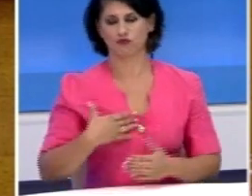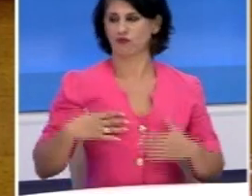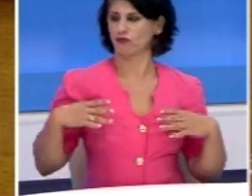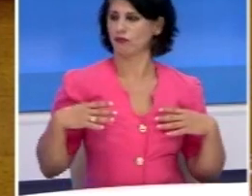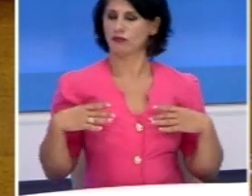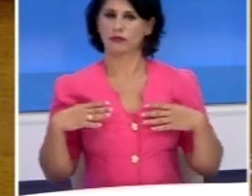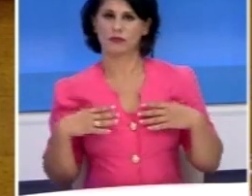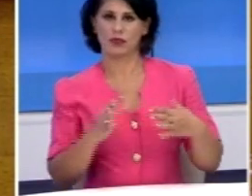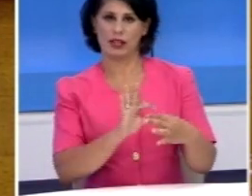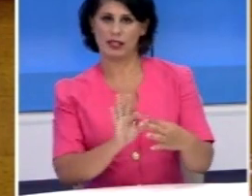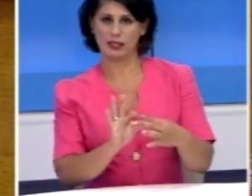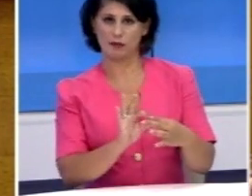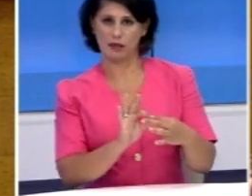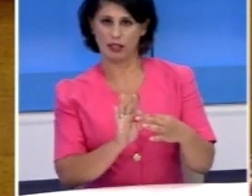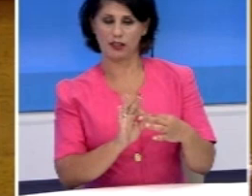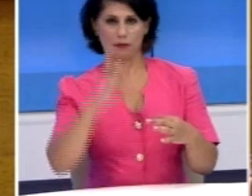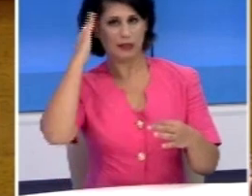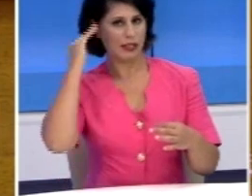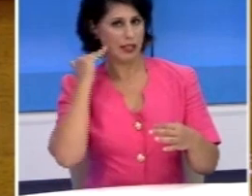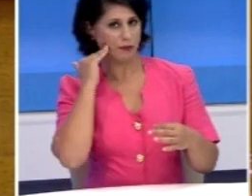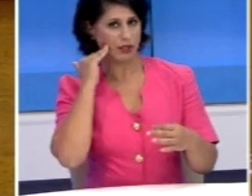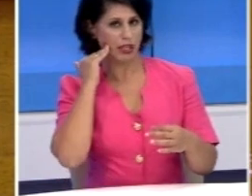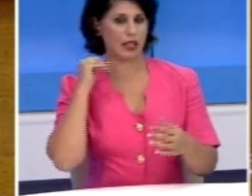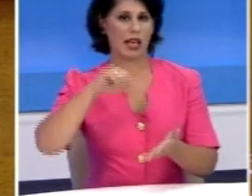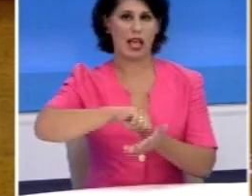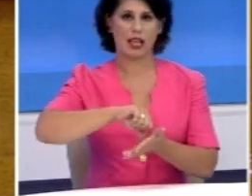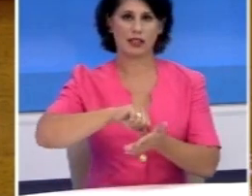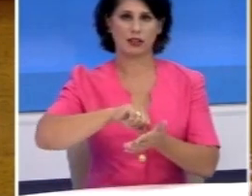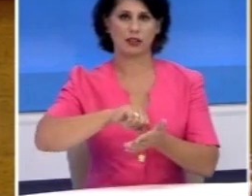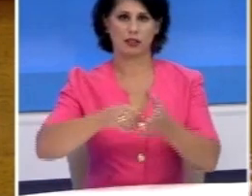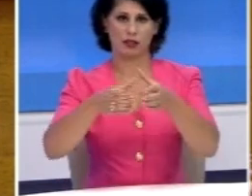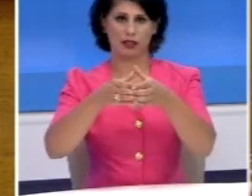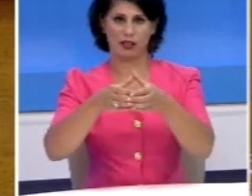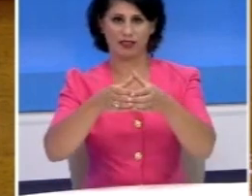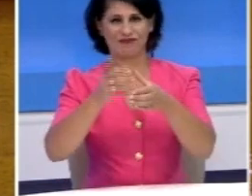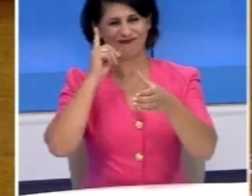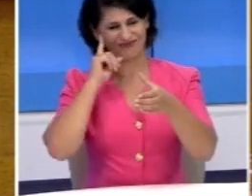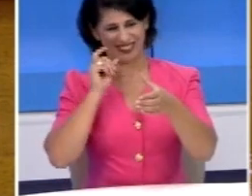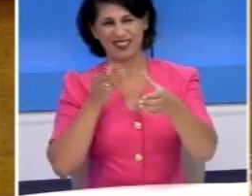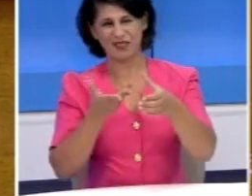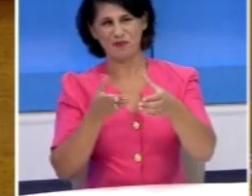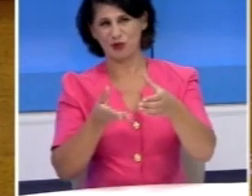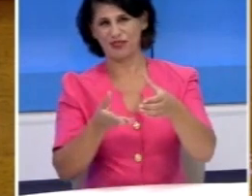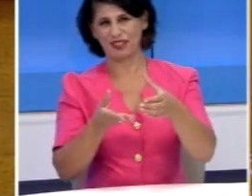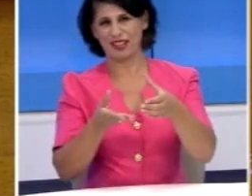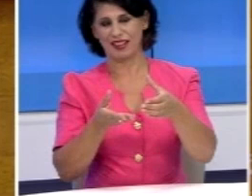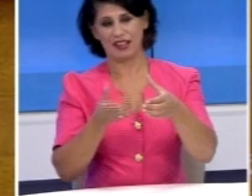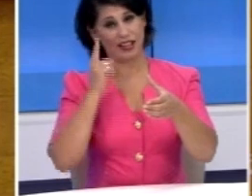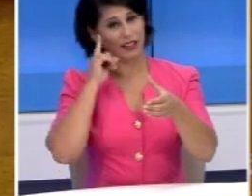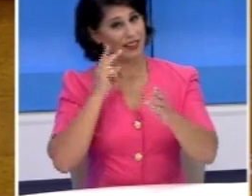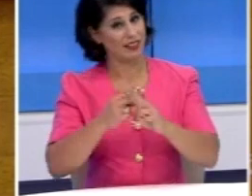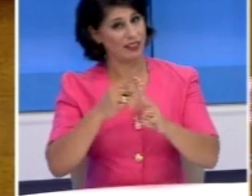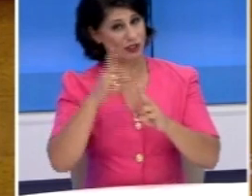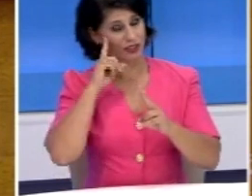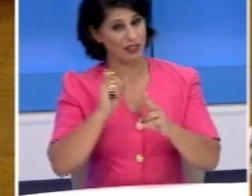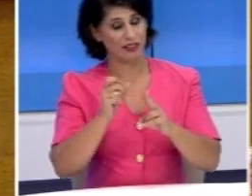για τη συμμαχία σας με την Αιγυπτιακή αστική τάξη. Ξέρετε όμως πως είναι αυτά και κυρίως ξέρετε και